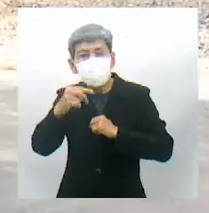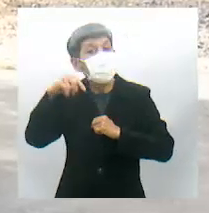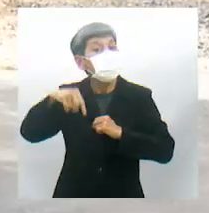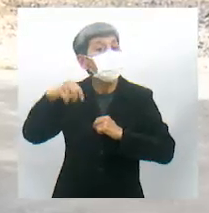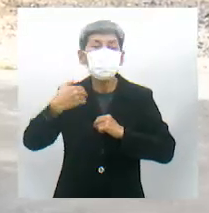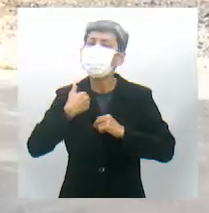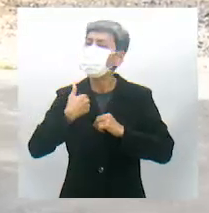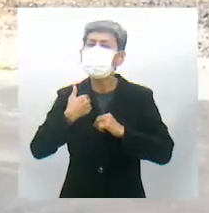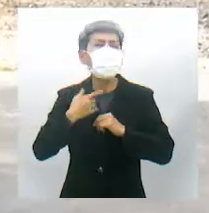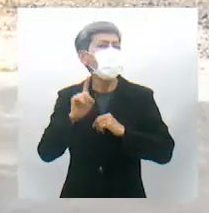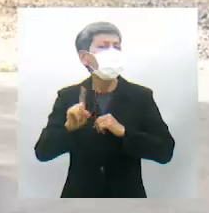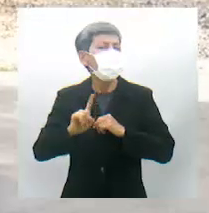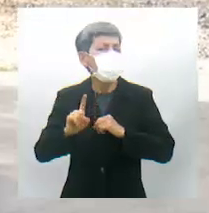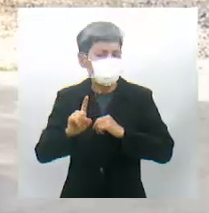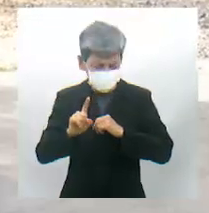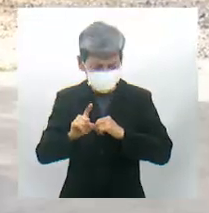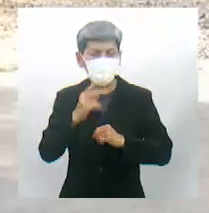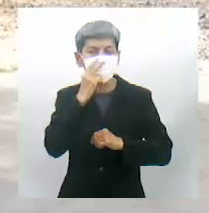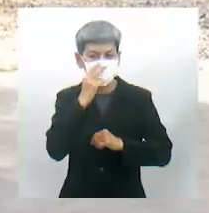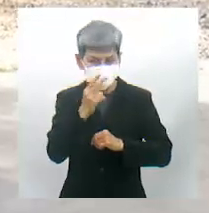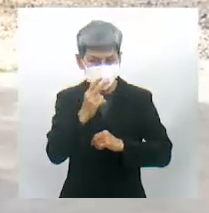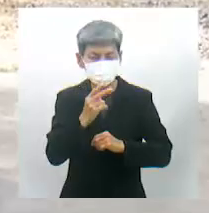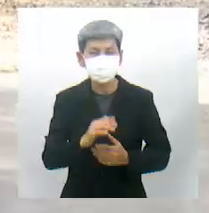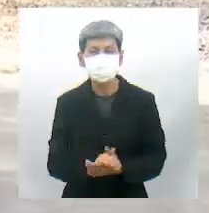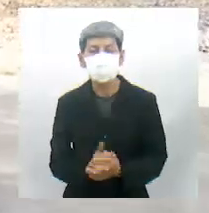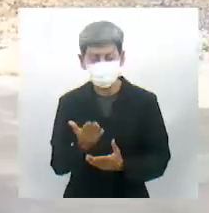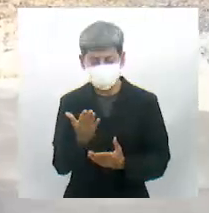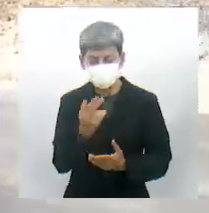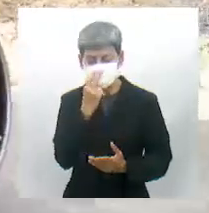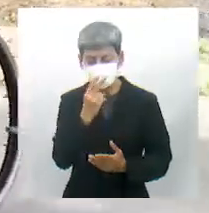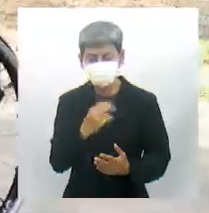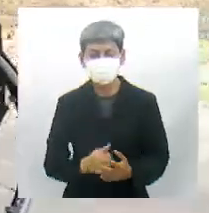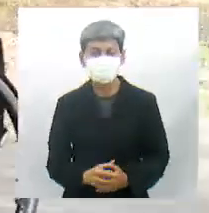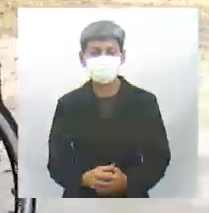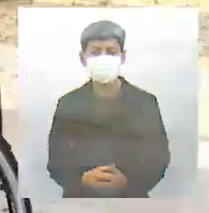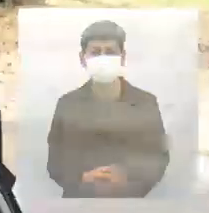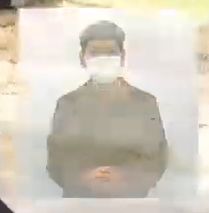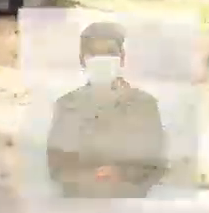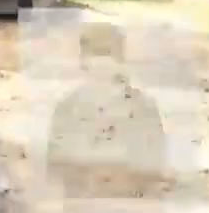ที่นี่เนี่ยมีอะไรน่าสนใจกันบ้างนะครับไปครับท่านนายกรบกวนหน่อยไปคุณผู้ชม